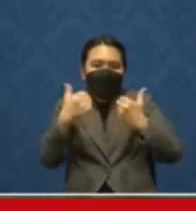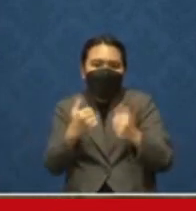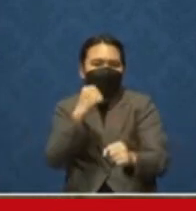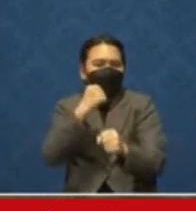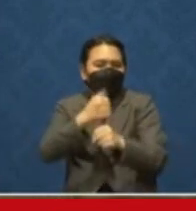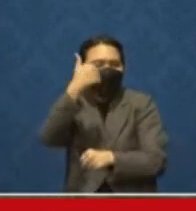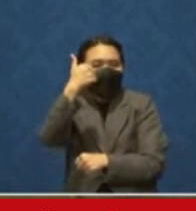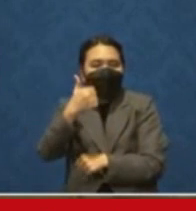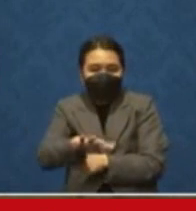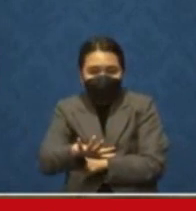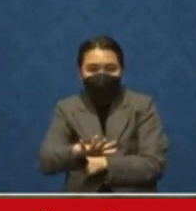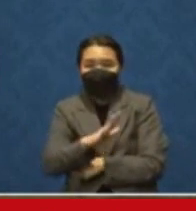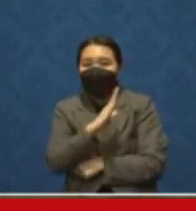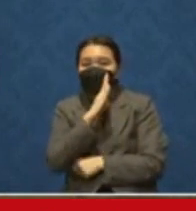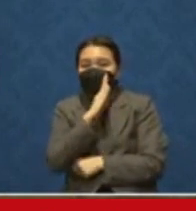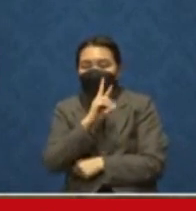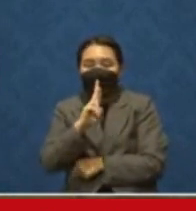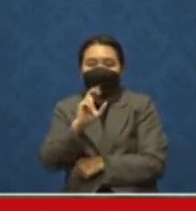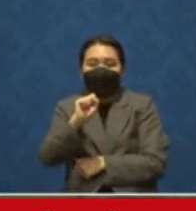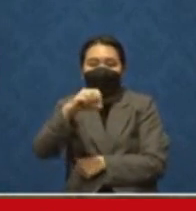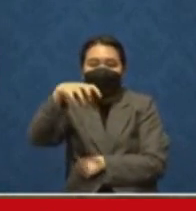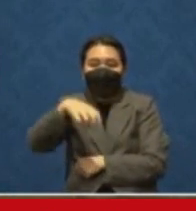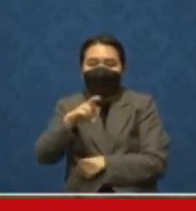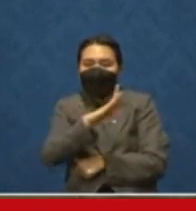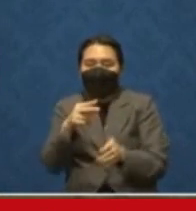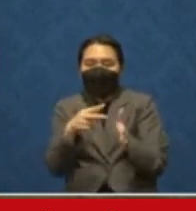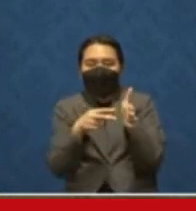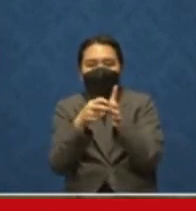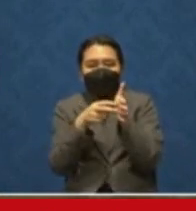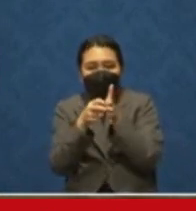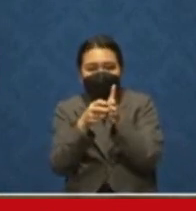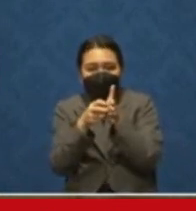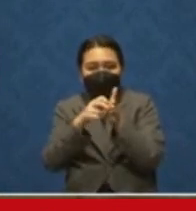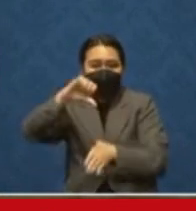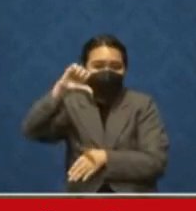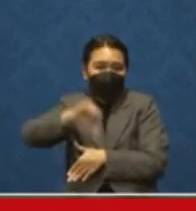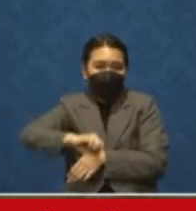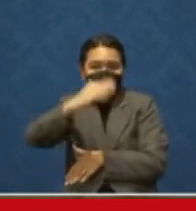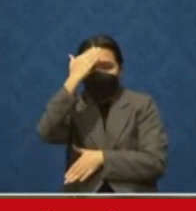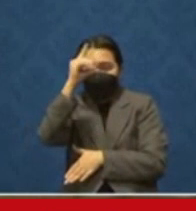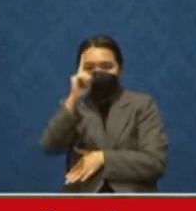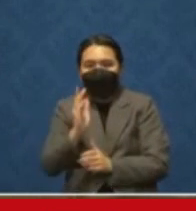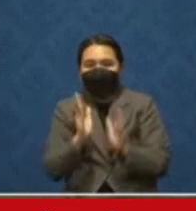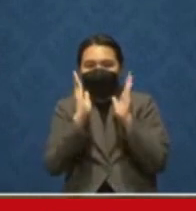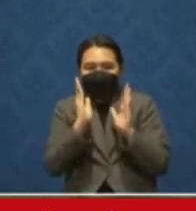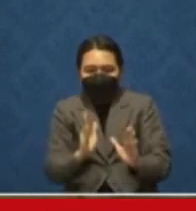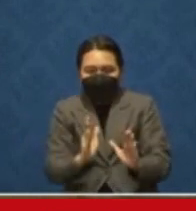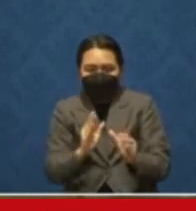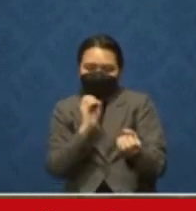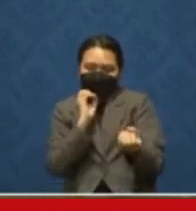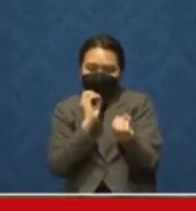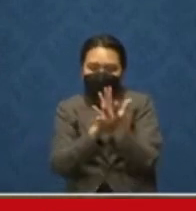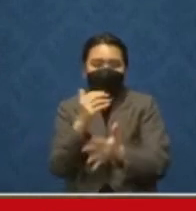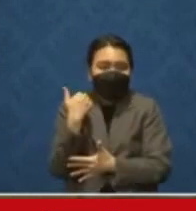ไหนก็อับอายแล้วระบบของเราที่ทำงานให้ประชาชนนี่มันก็ทำไม่ได้เต็มเม็ดเต็มหน่วยอ่ะ